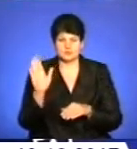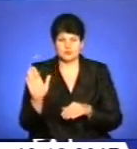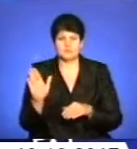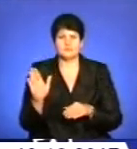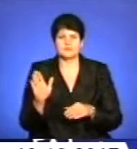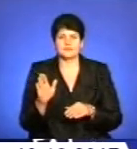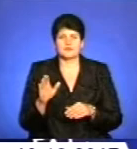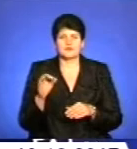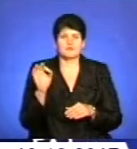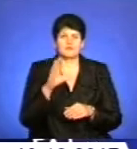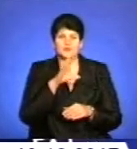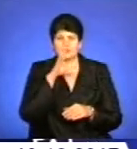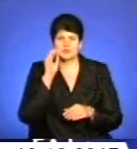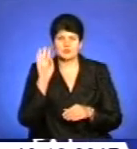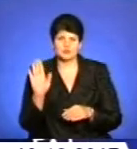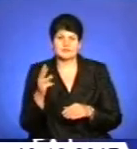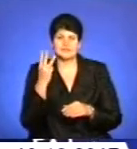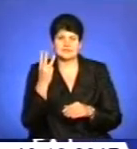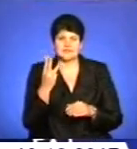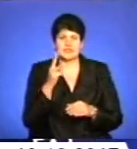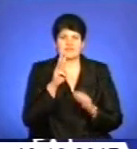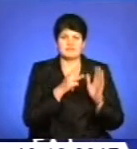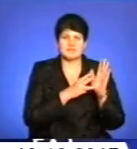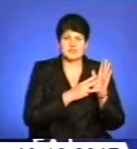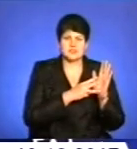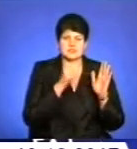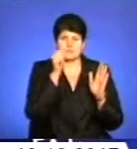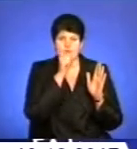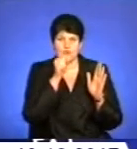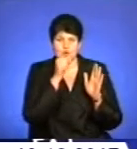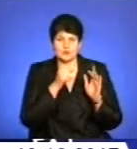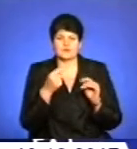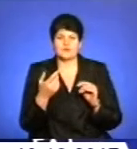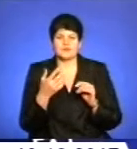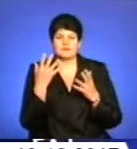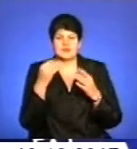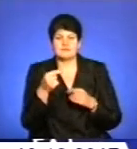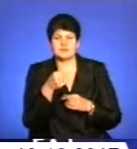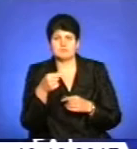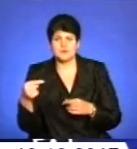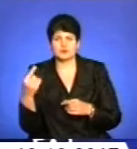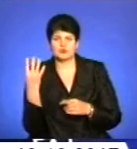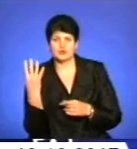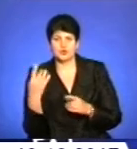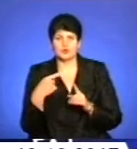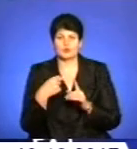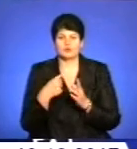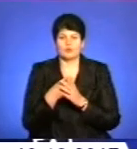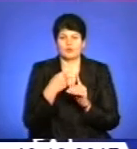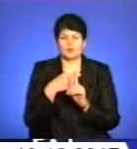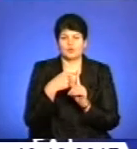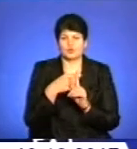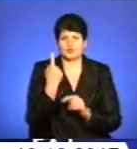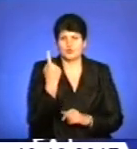Температура повітря вночі 3-8 градусів морозу. Вдень від -4 до +1. В п'ятницю та